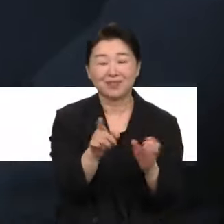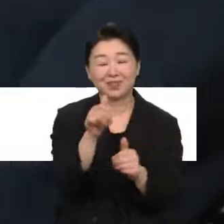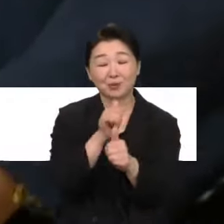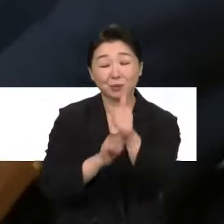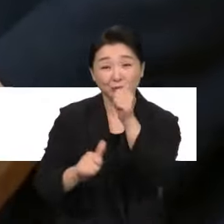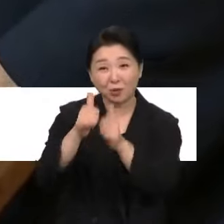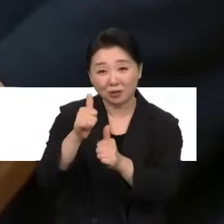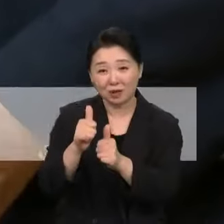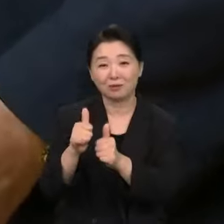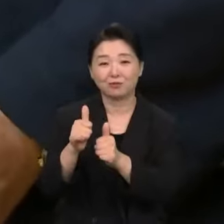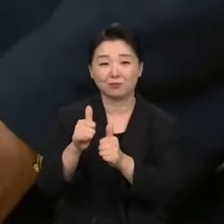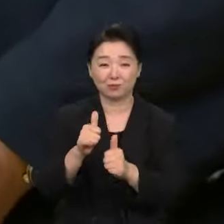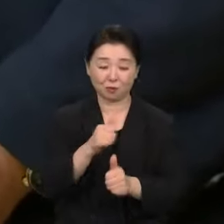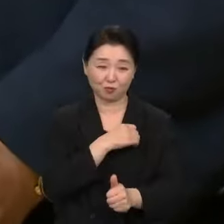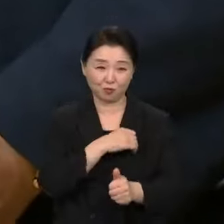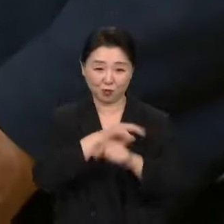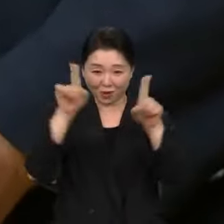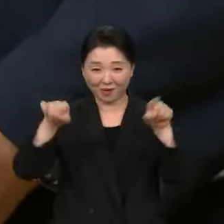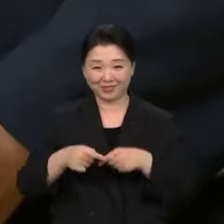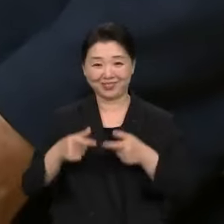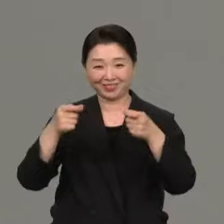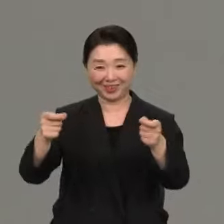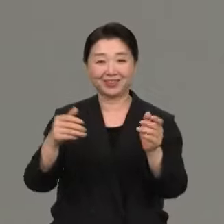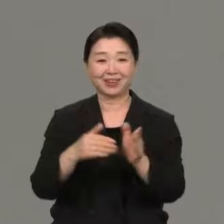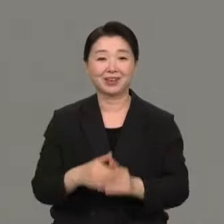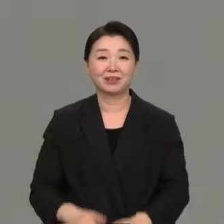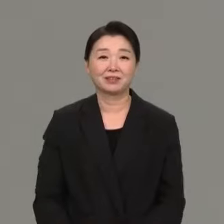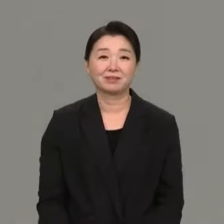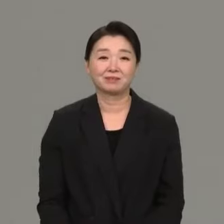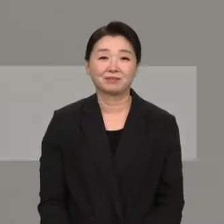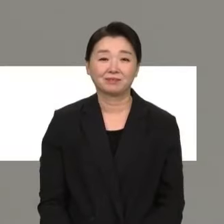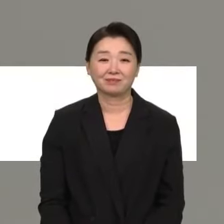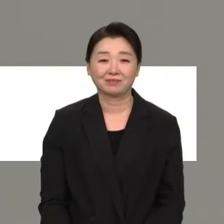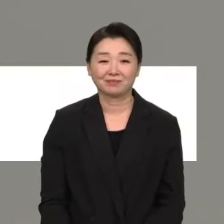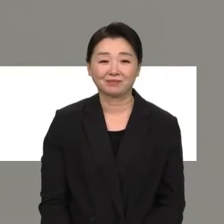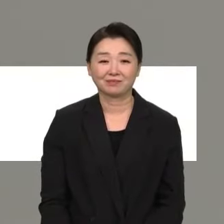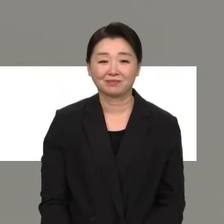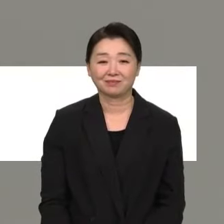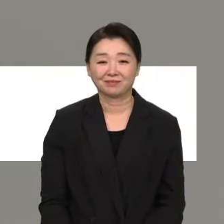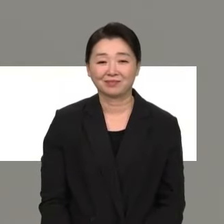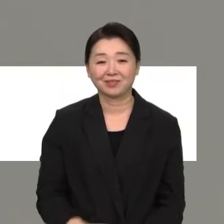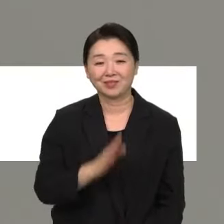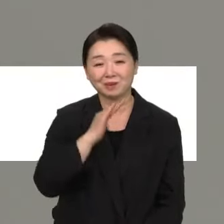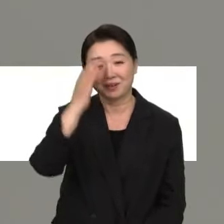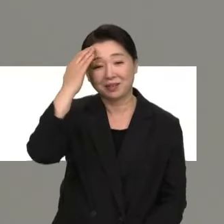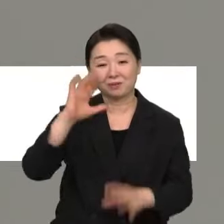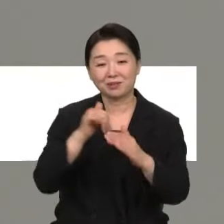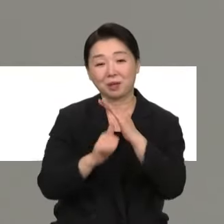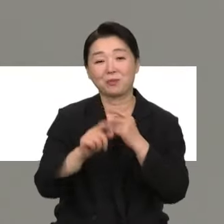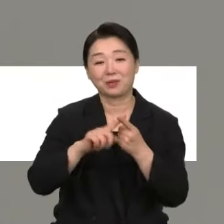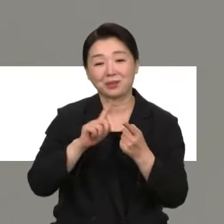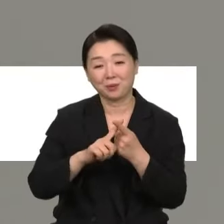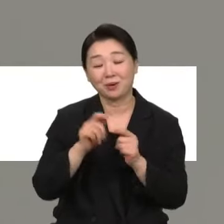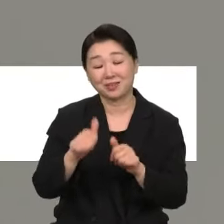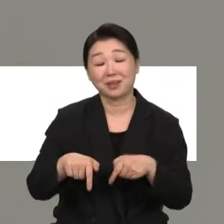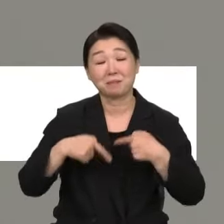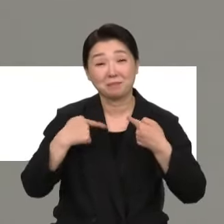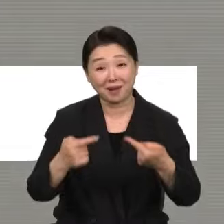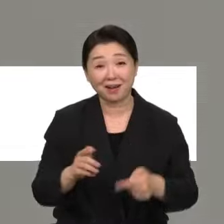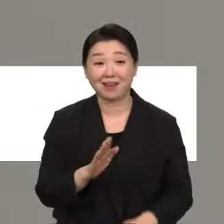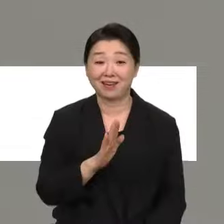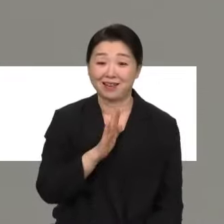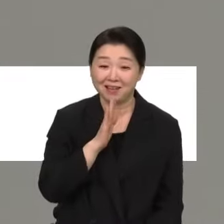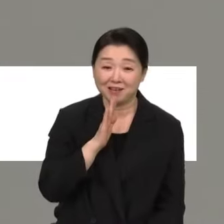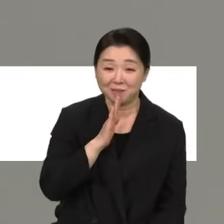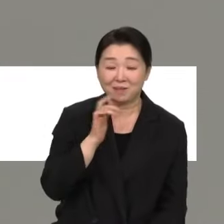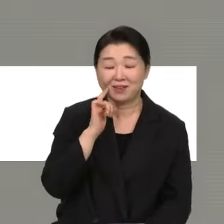후손에게 주는 유족 회원증을 전달했습니다. 정말 대한민국 국가대표라서 그 시합을 나가는 게